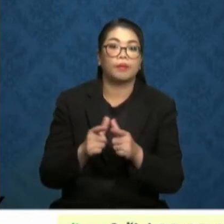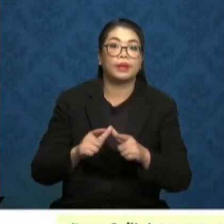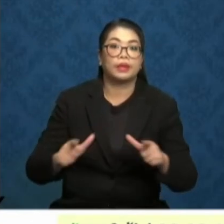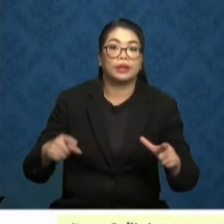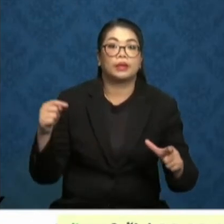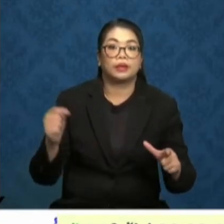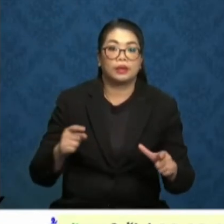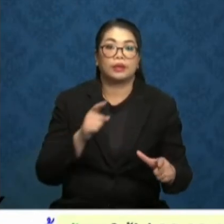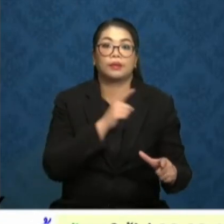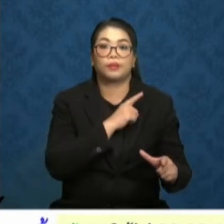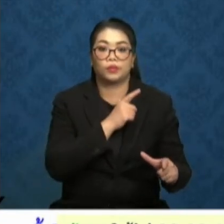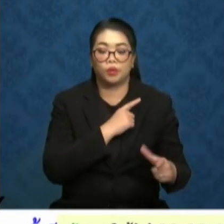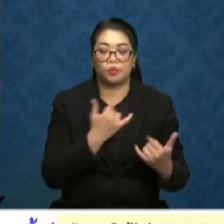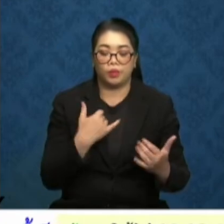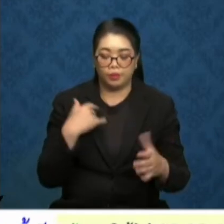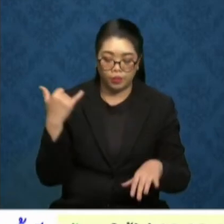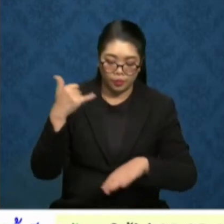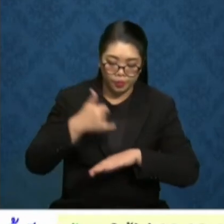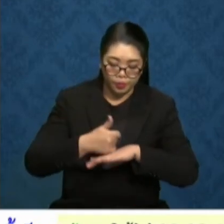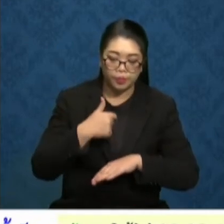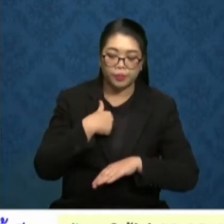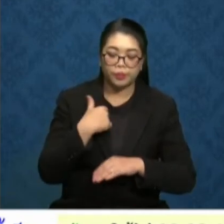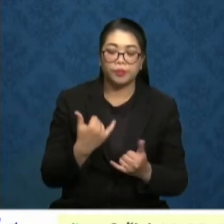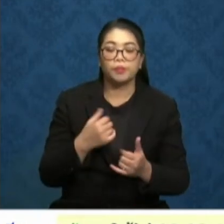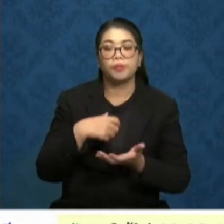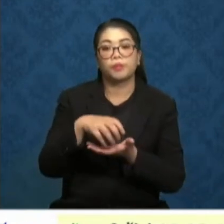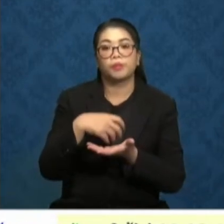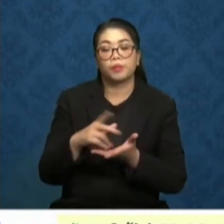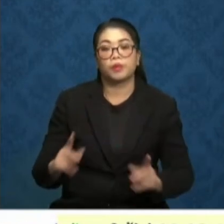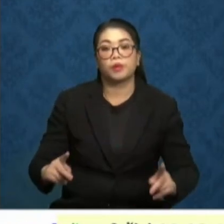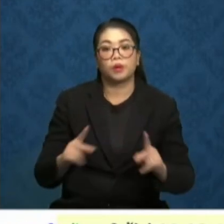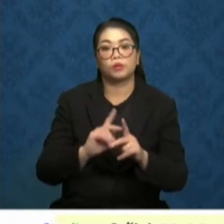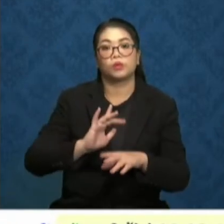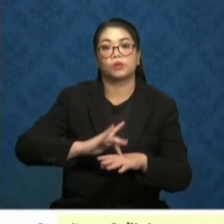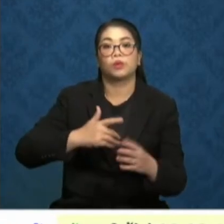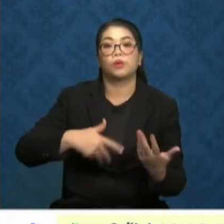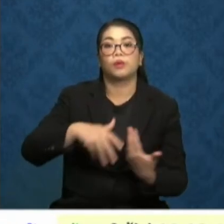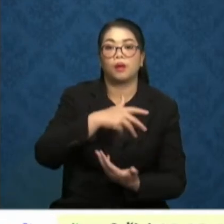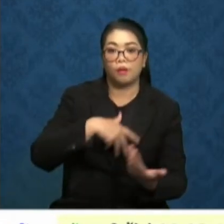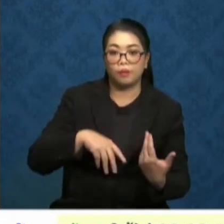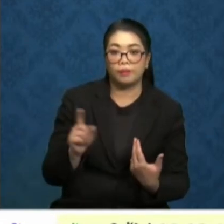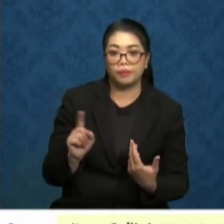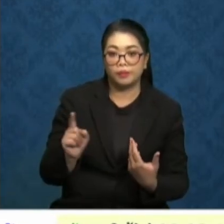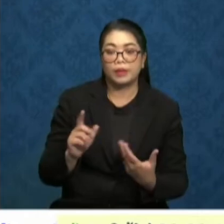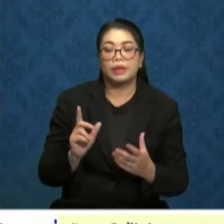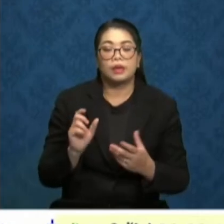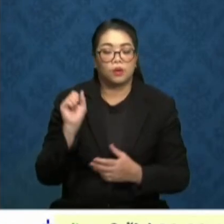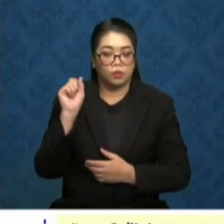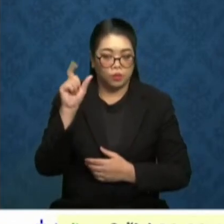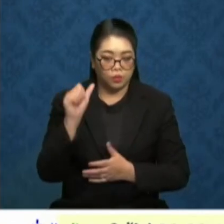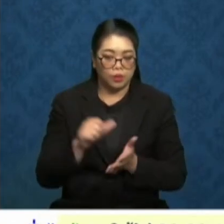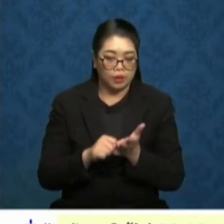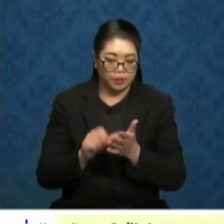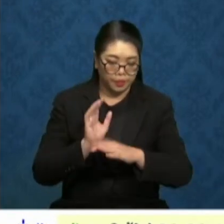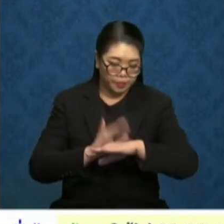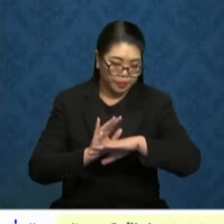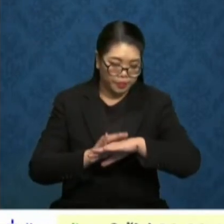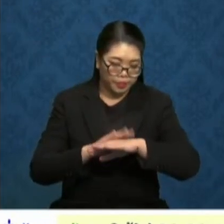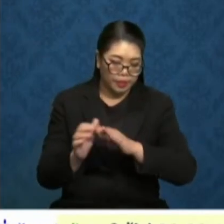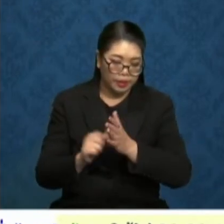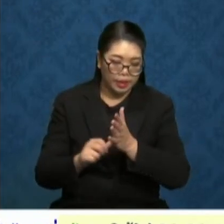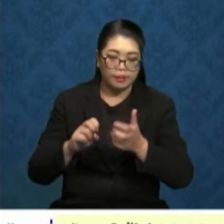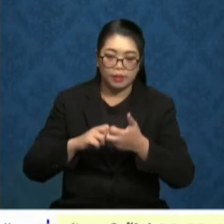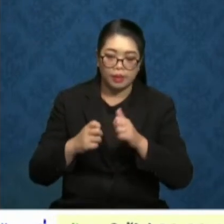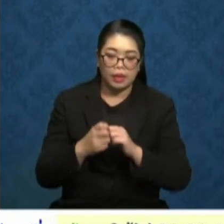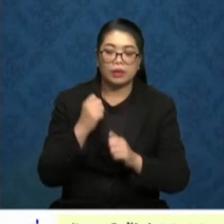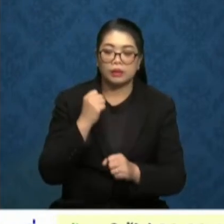อง เมอผมมานั่งอยที่รงนี้ผมเรีนท่านเลยครัว่ากระทวงทรษายกรรษมชาิ แล Realจะเล่งรอยการใสวตงการแ้ไขปัหา